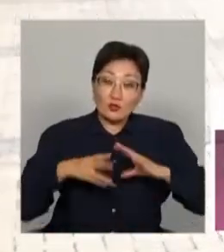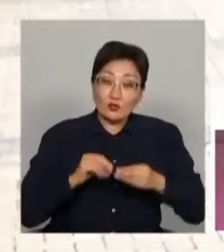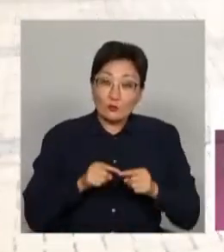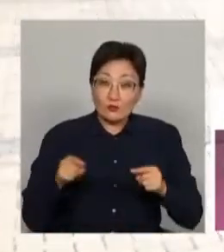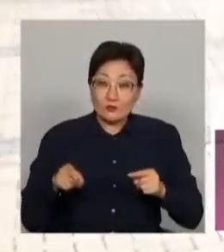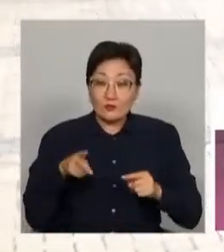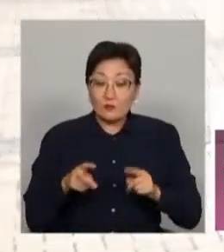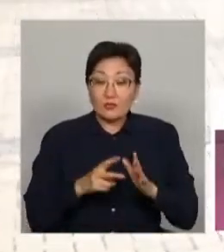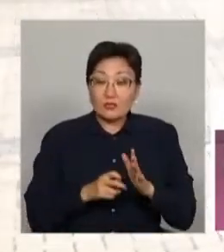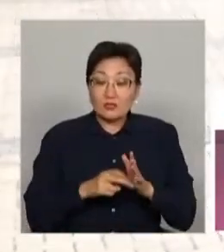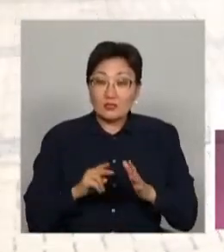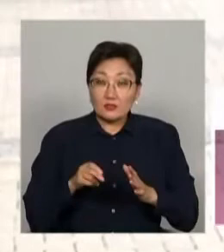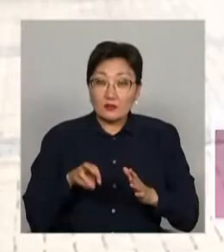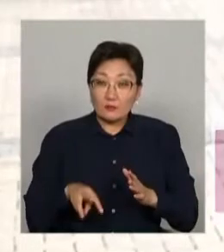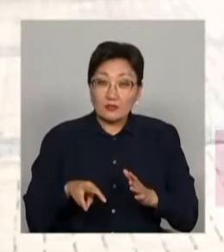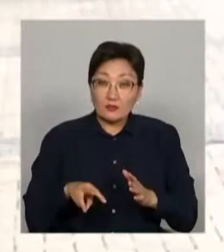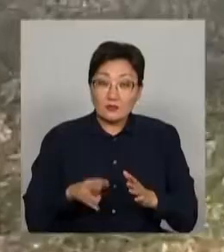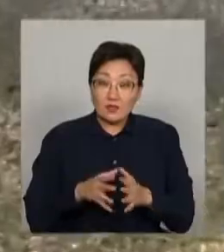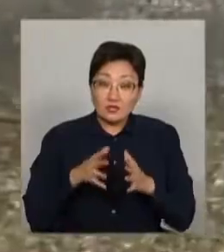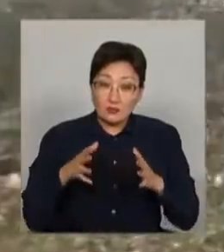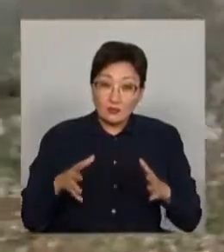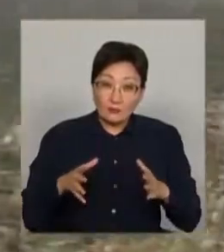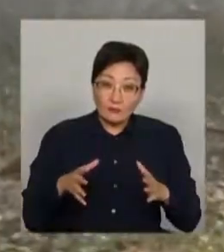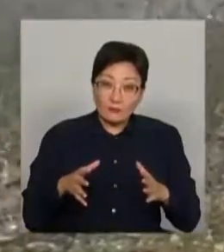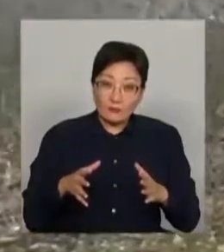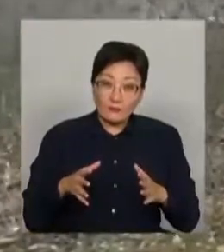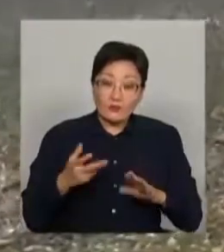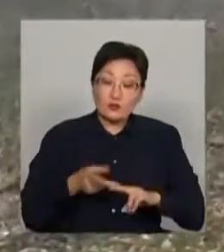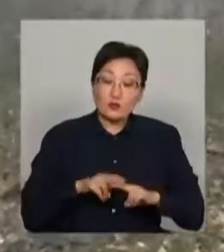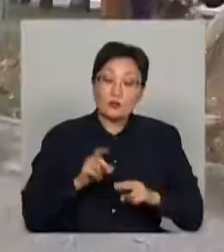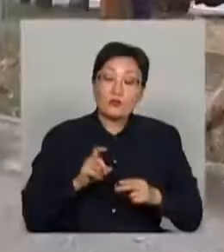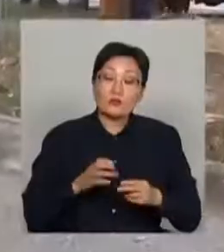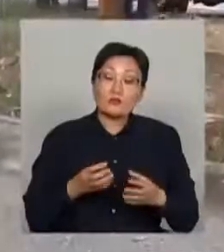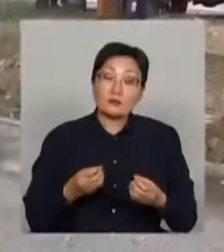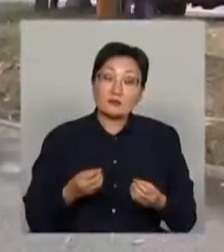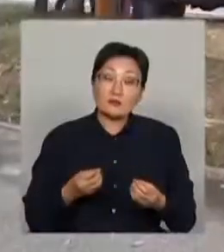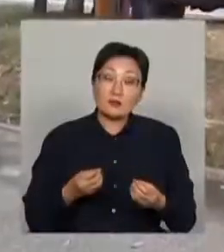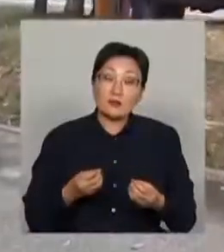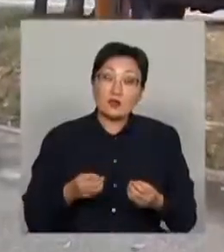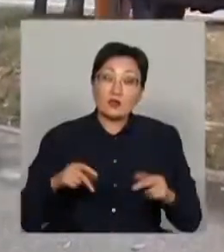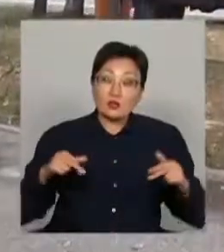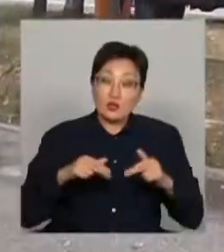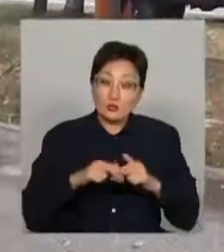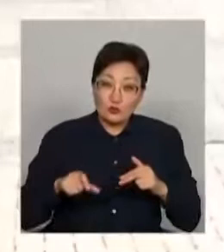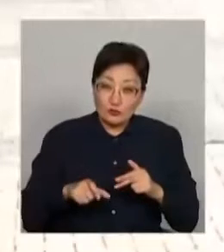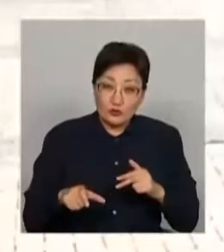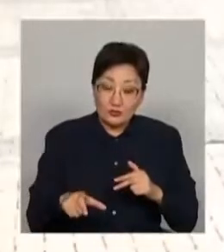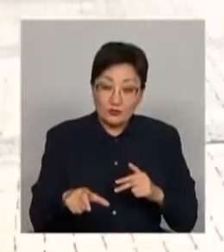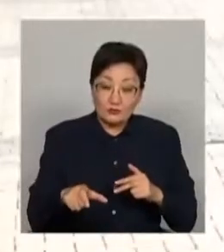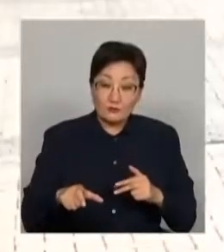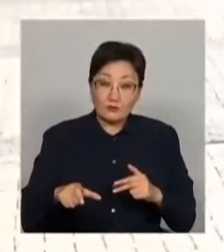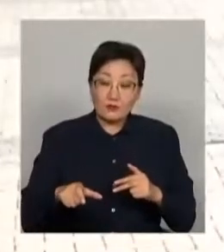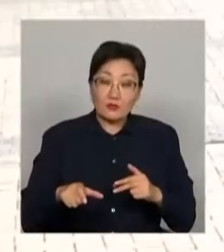ұзындығы 2700 шақырымнан астам құрайды. Сонымен қатар жаяу жол